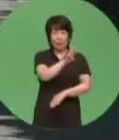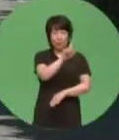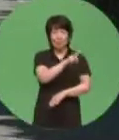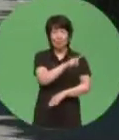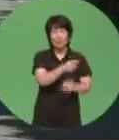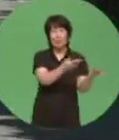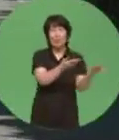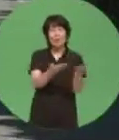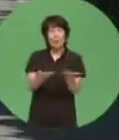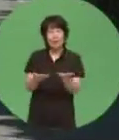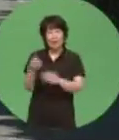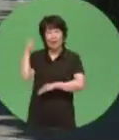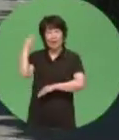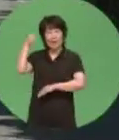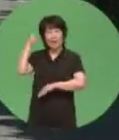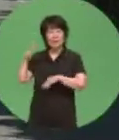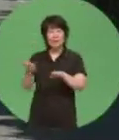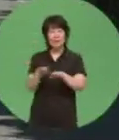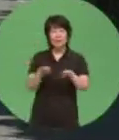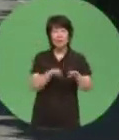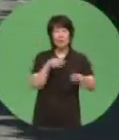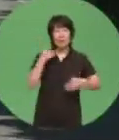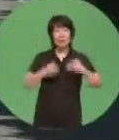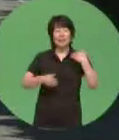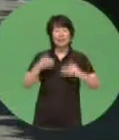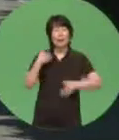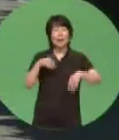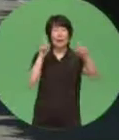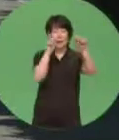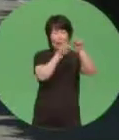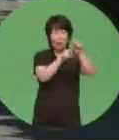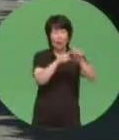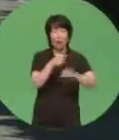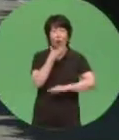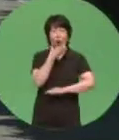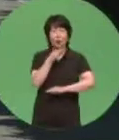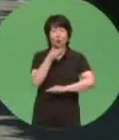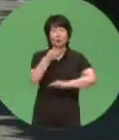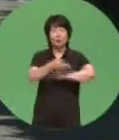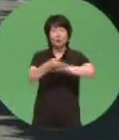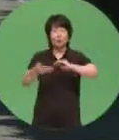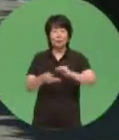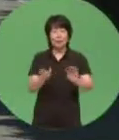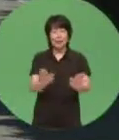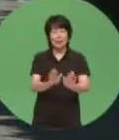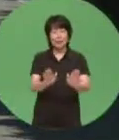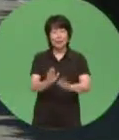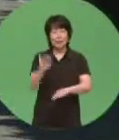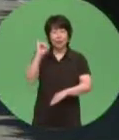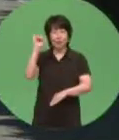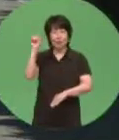夏休みを思いっきり楽しんでもらおうという福島キッズ in 生駒が開催されています。